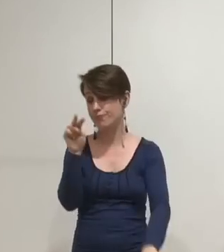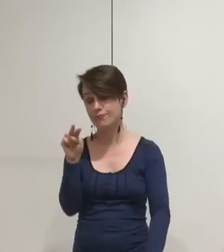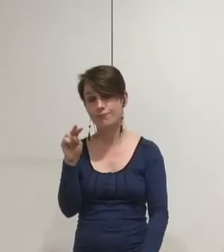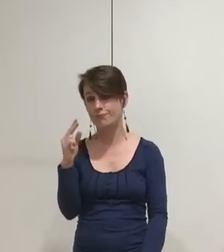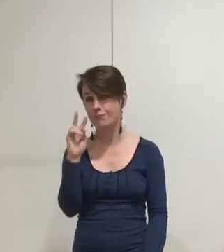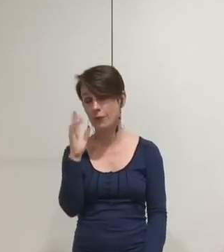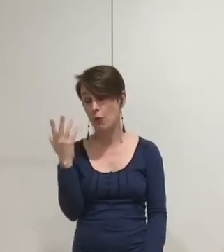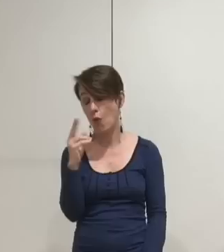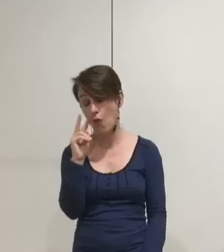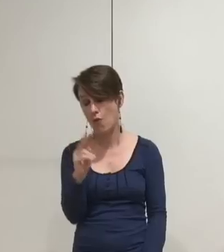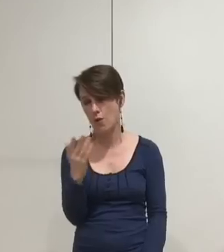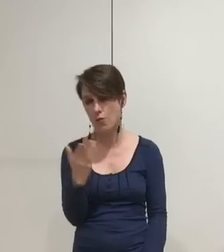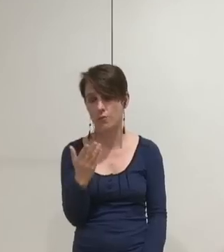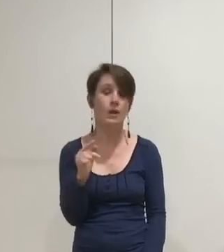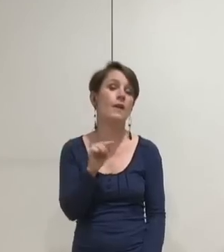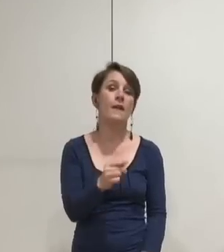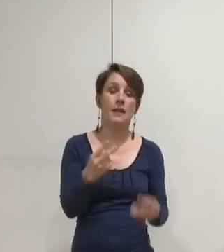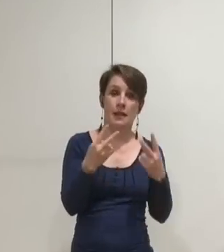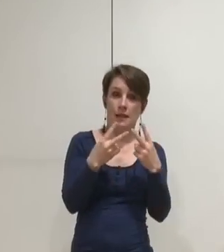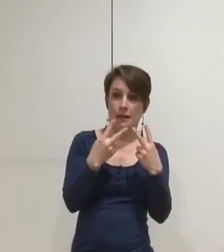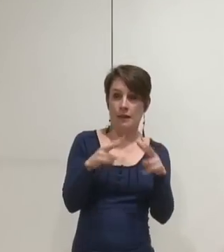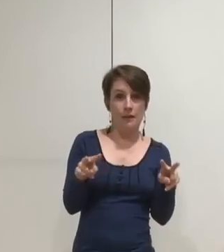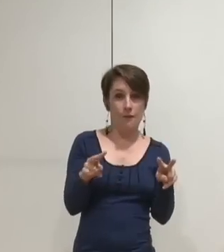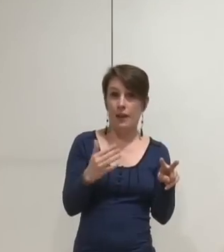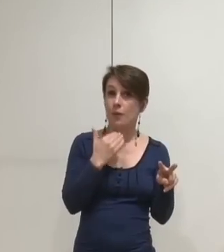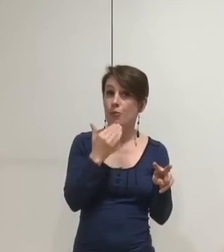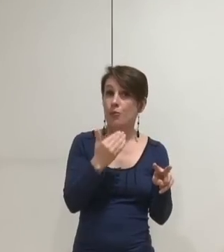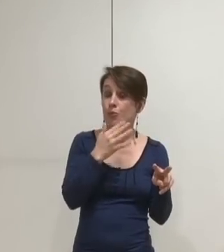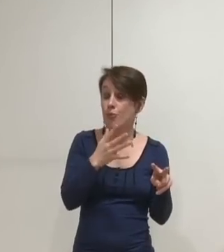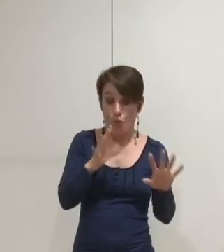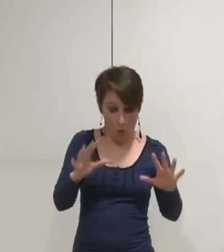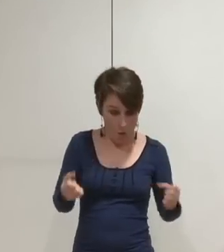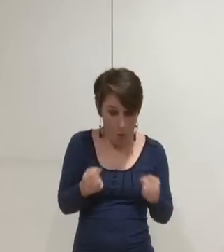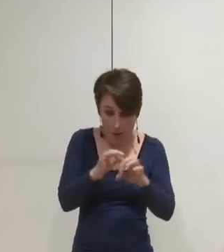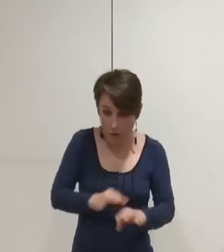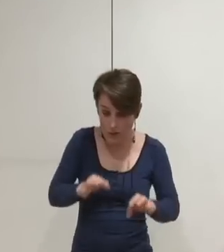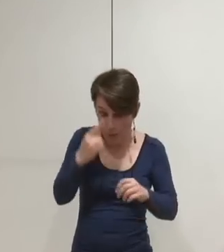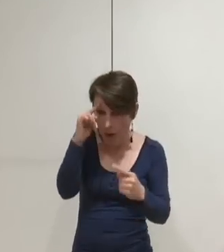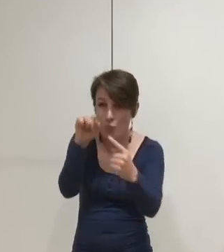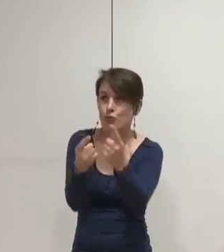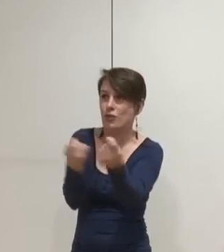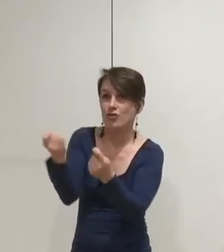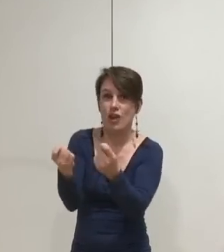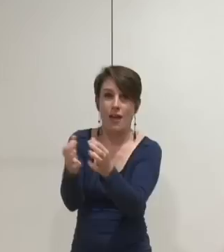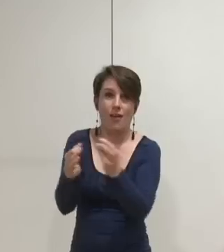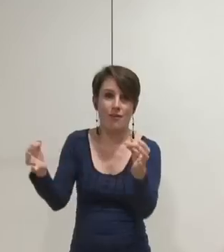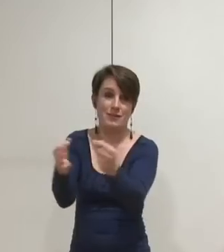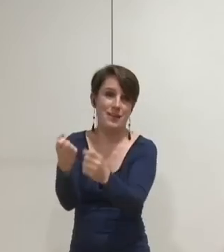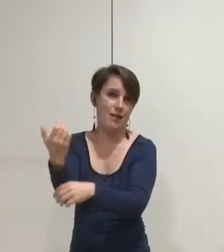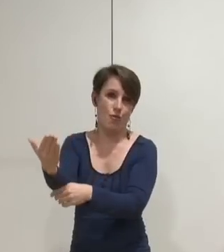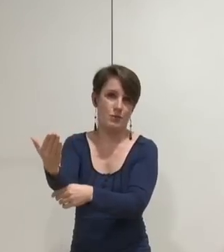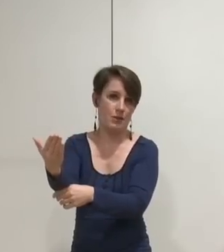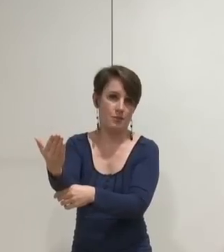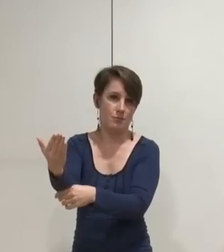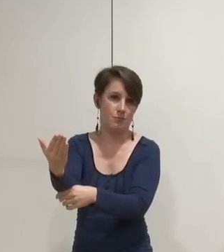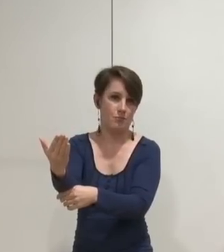elle n'a pas vocation elle n'a pas les compétences de gérer un équipement de ce type pas plus que